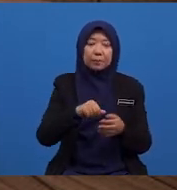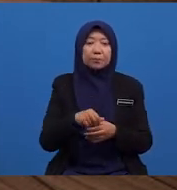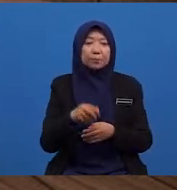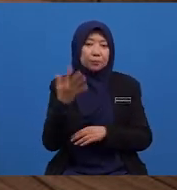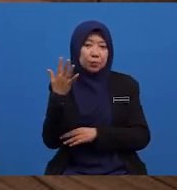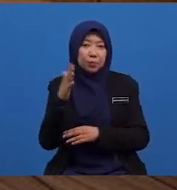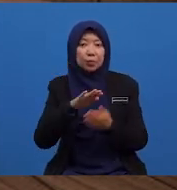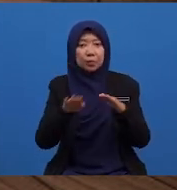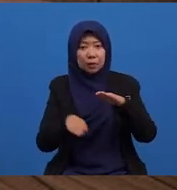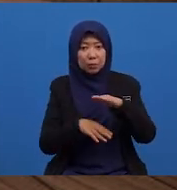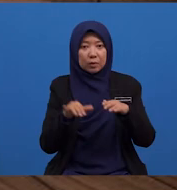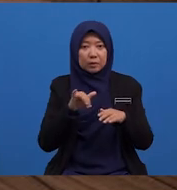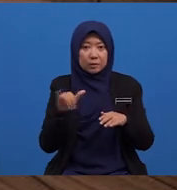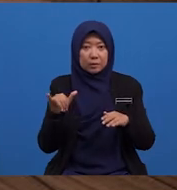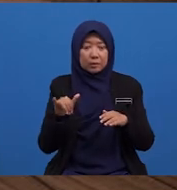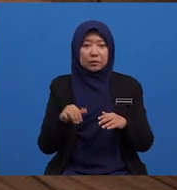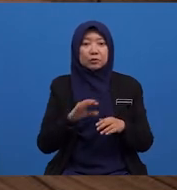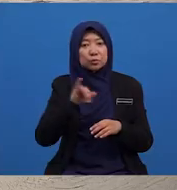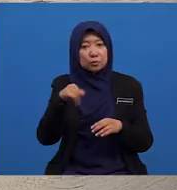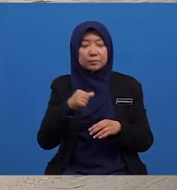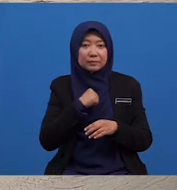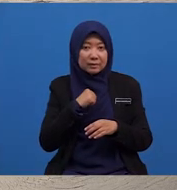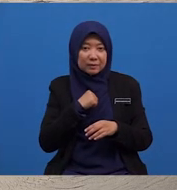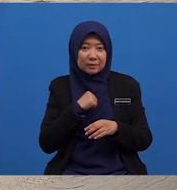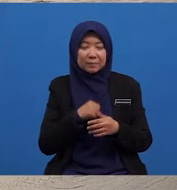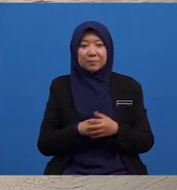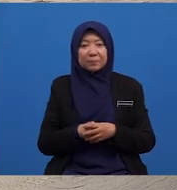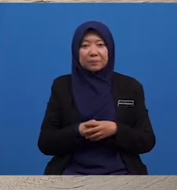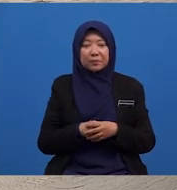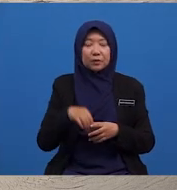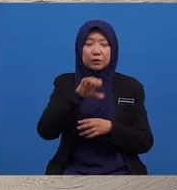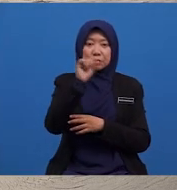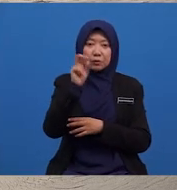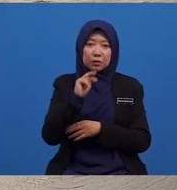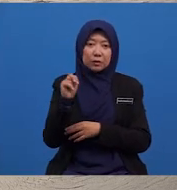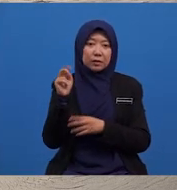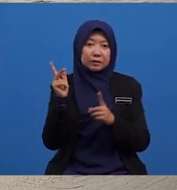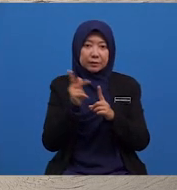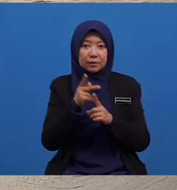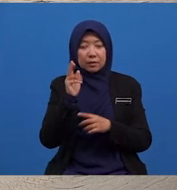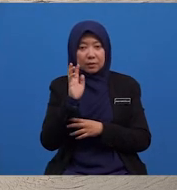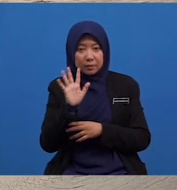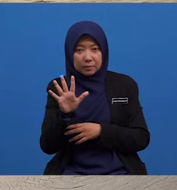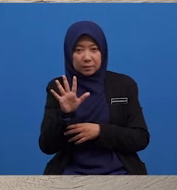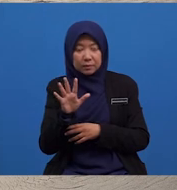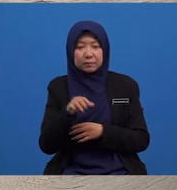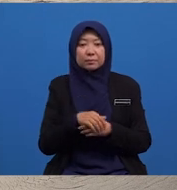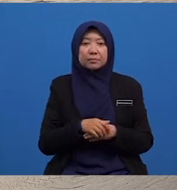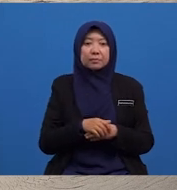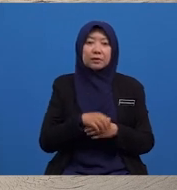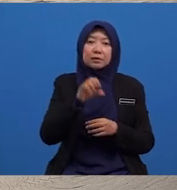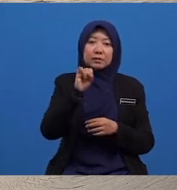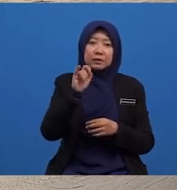bawahnya, termasuk pokoknya sendiri. Soalan yang kelima pula ialah, Siti dan